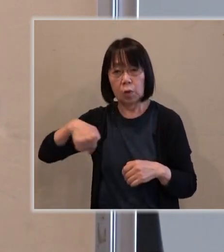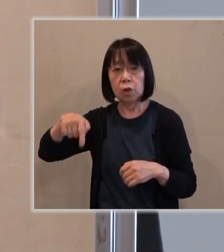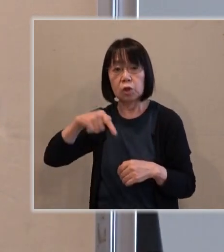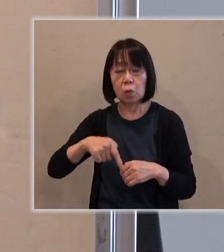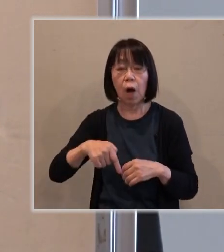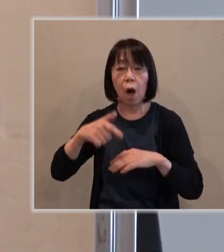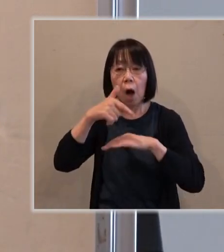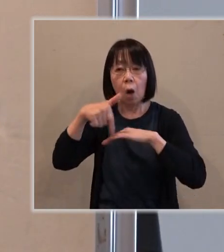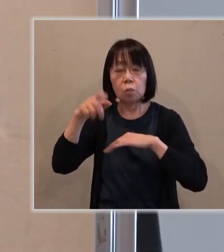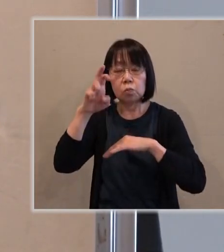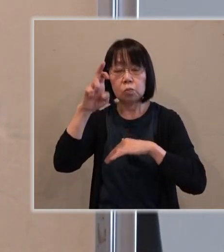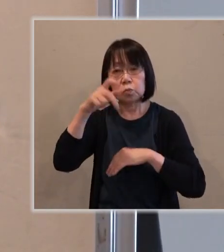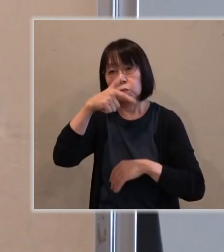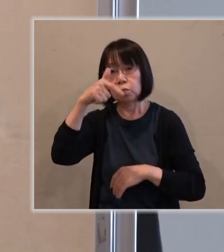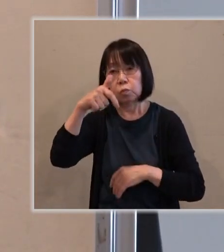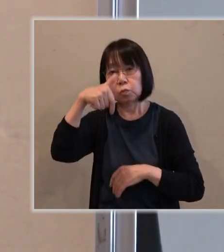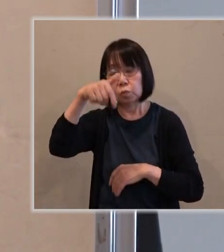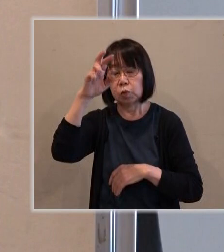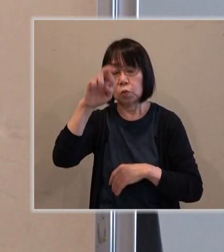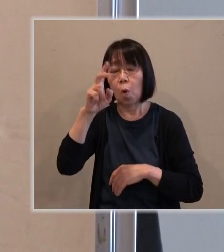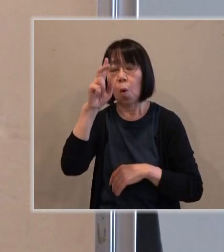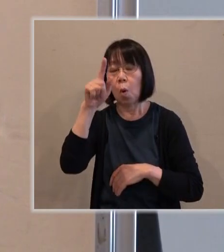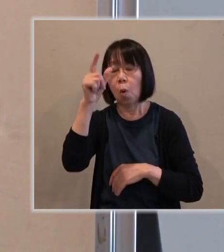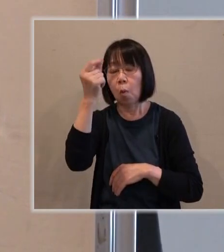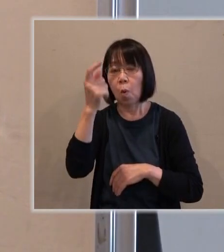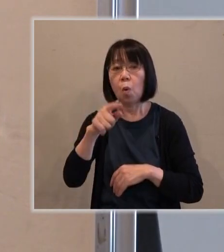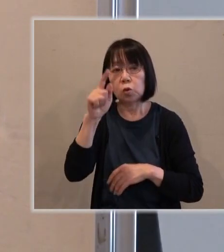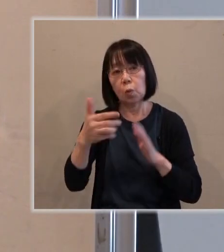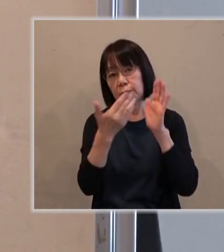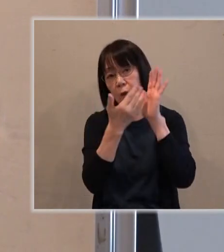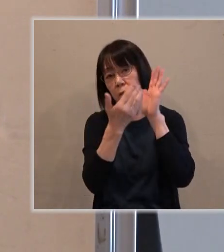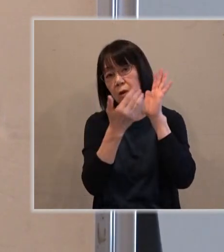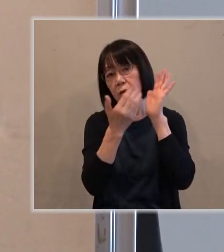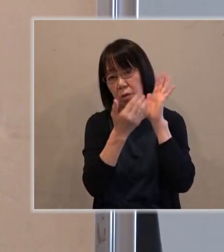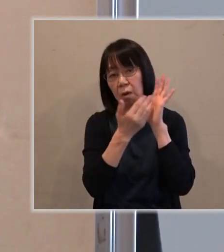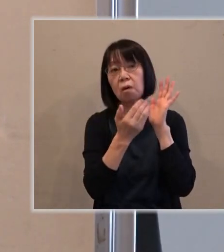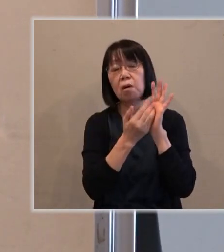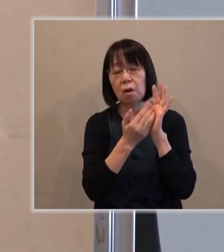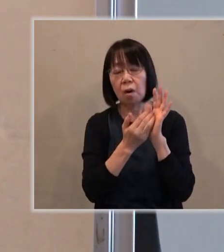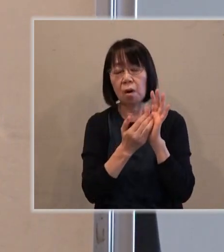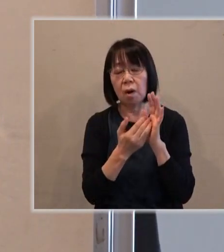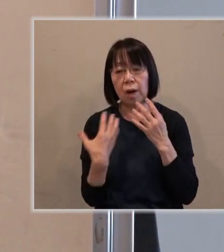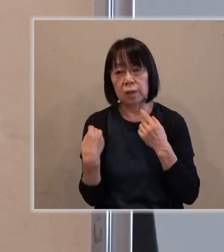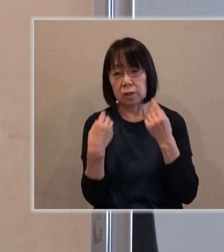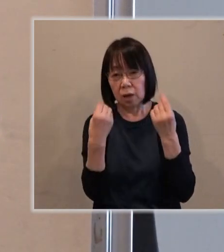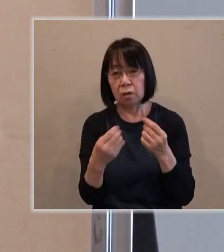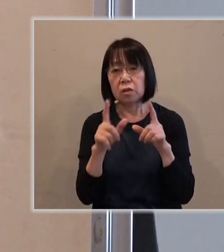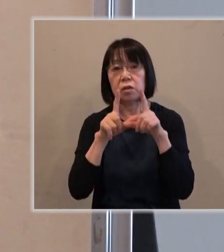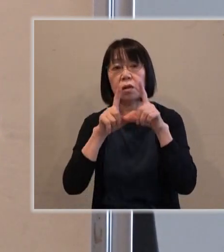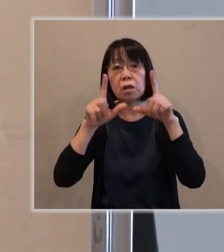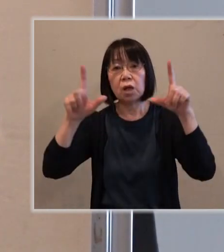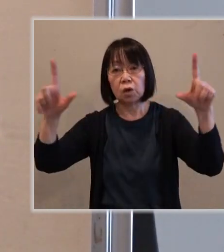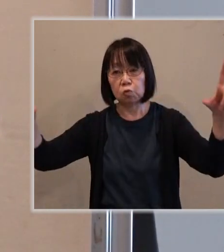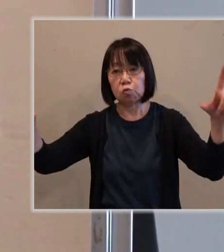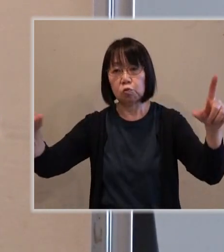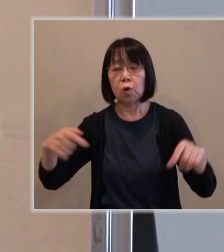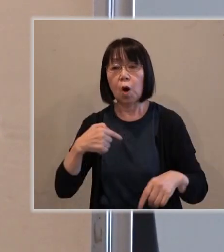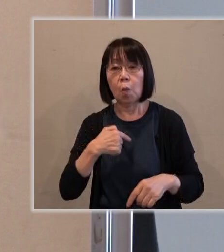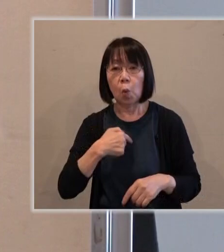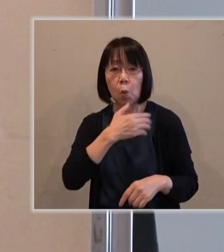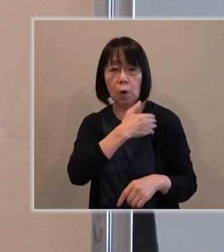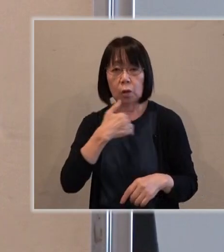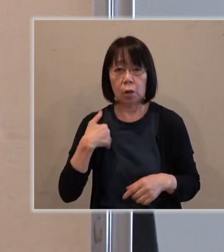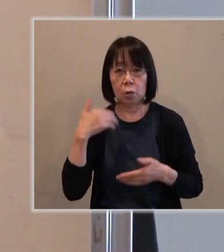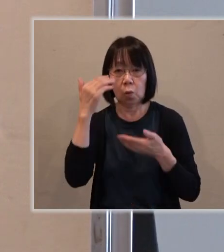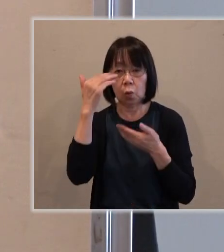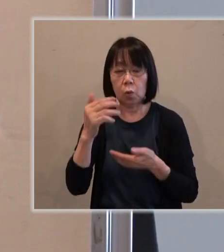ぱプロモーションというかしっかり知らせていく、まあ、メディアとして広告としてしっかり知らせていくっていうところが、まあ、僕のできることかな